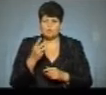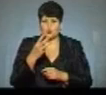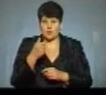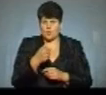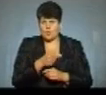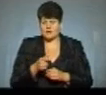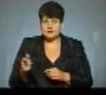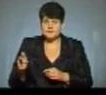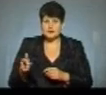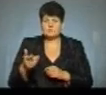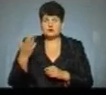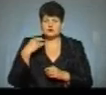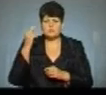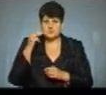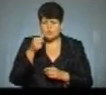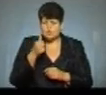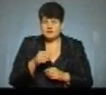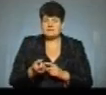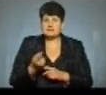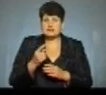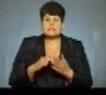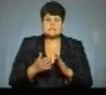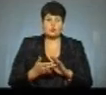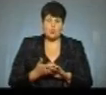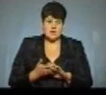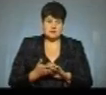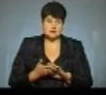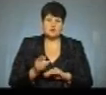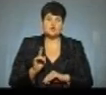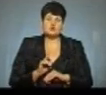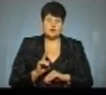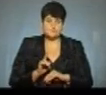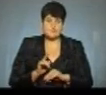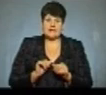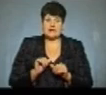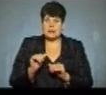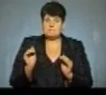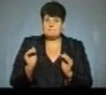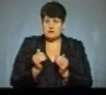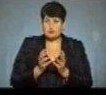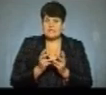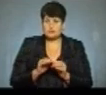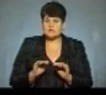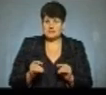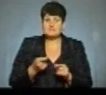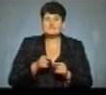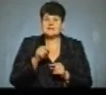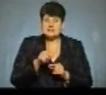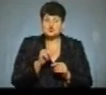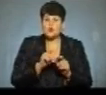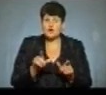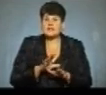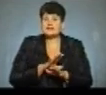В минулому навчальному році виникла така ситуація, що крім малої кількості дітей, у цій школі не